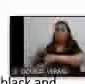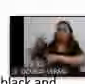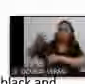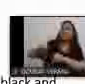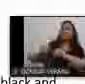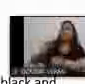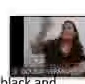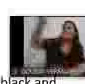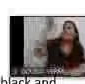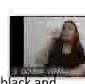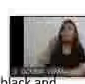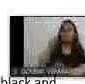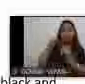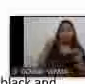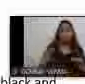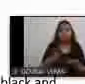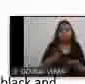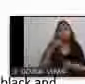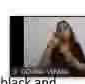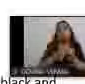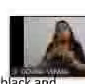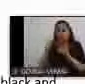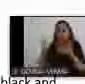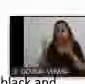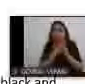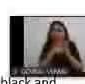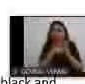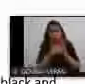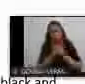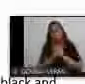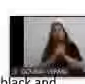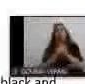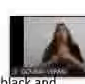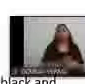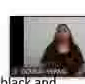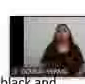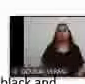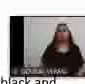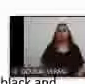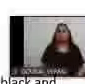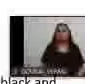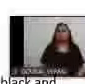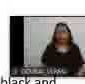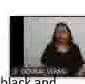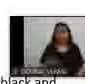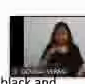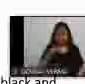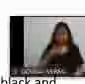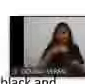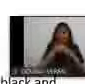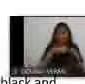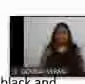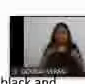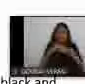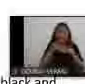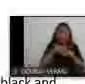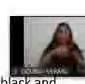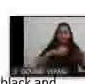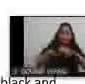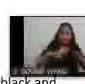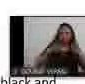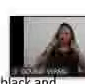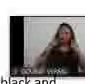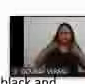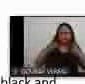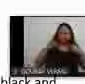कोशिश करेगा. तो दीज आर एक्टिविटीज और इंटेग्रेशन ऑफ विजुअल सेंस विद द डिफरेंट बॉडी मूवमेंट्स विच विल